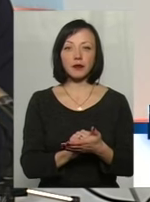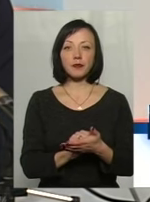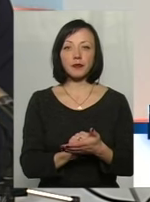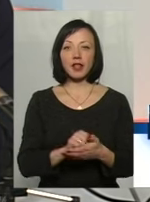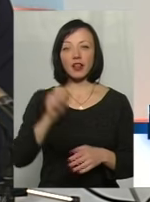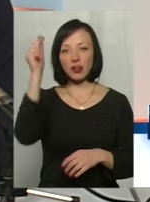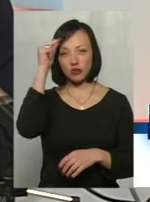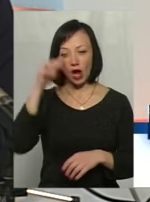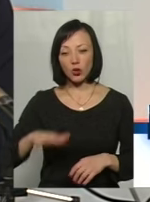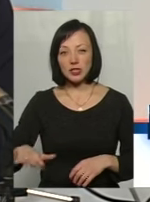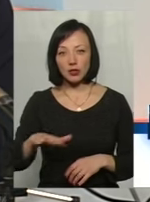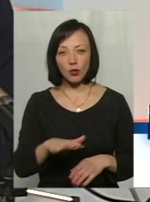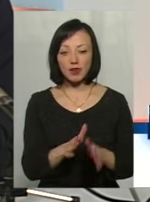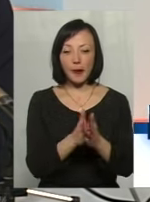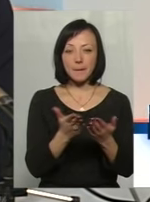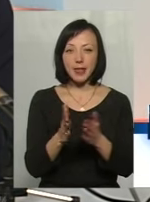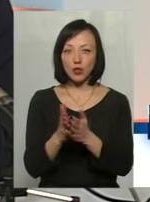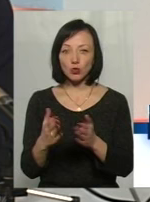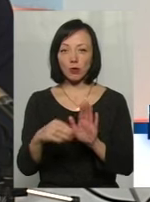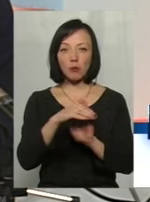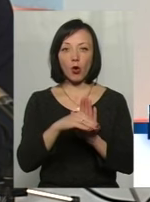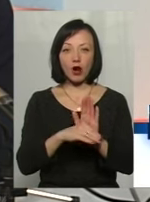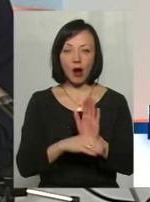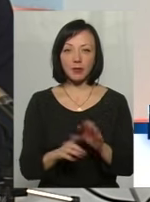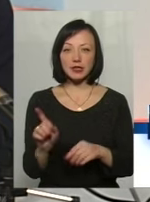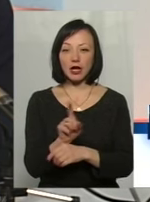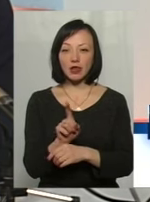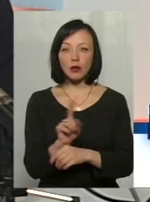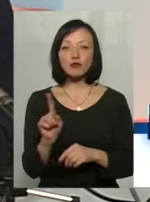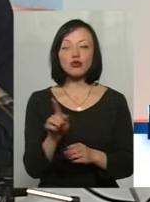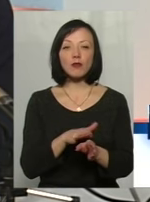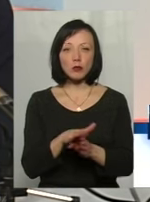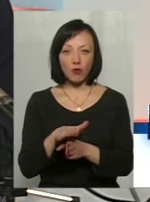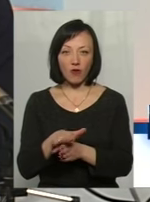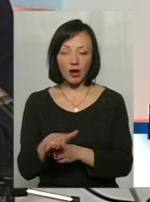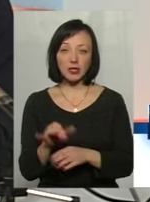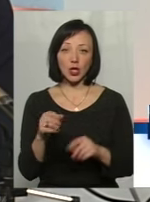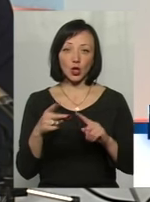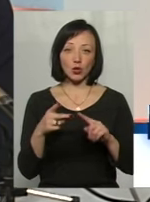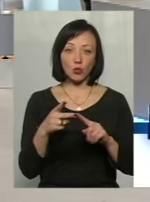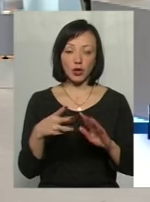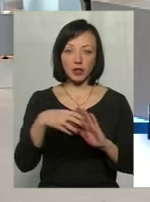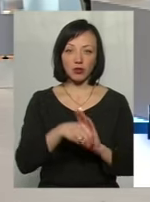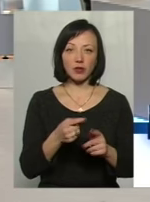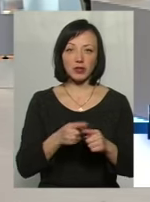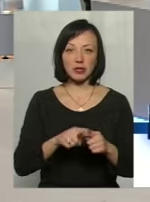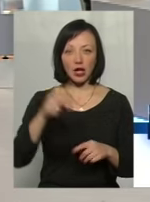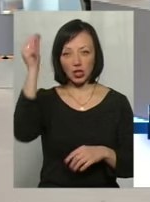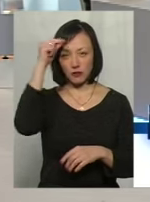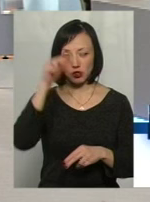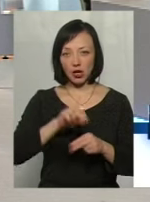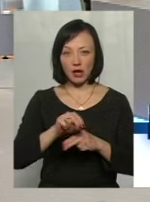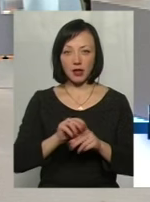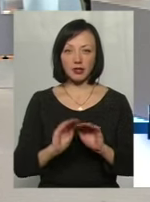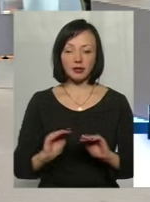навчального середовища, підручників, програм, стандартів, що тут у нас відбувається. І друга складова – це навчання. Навчання